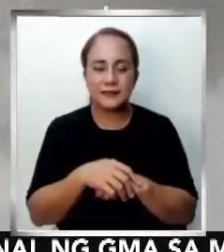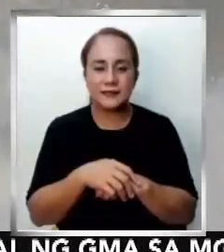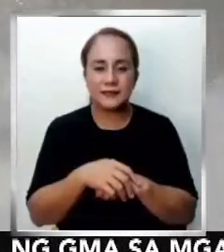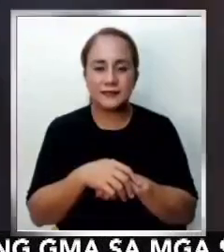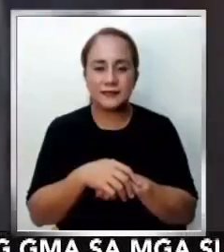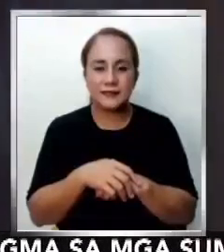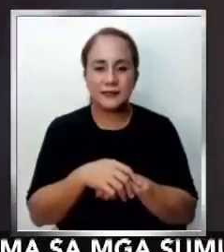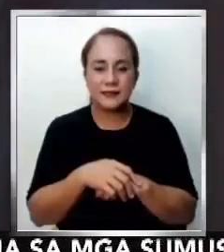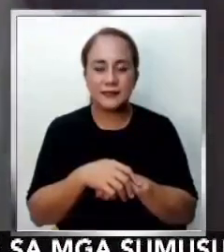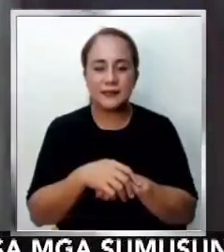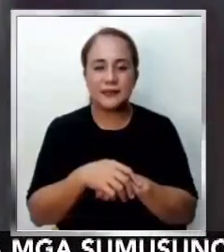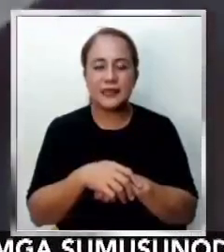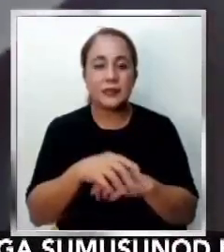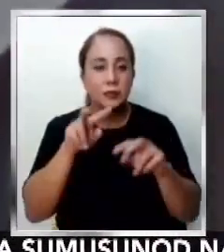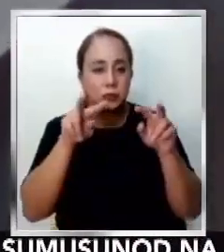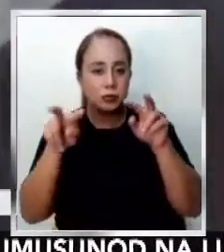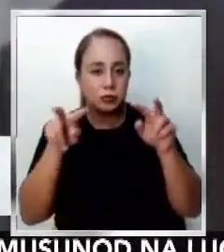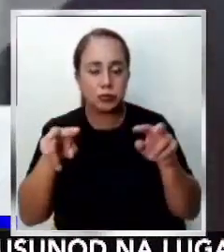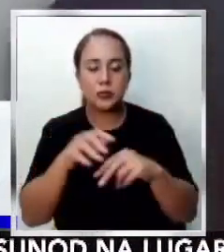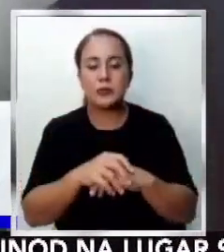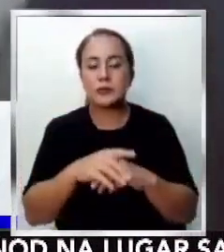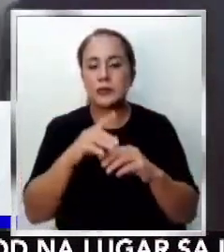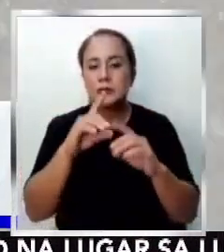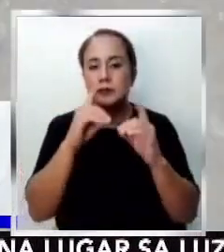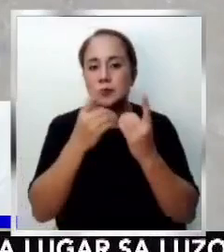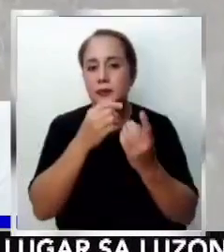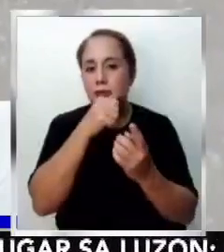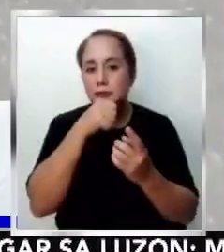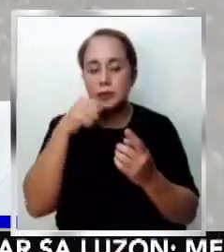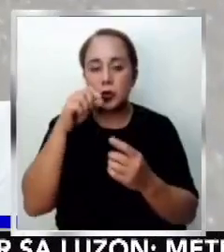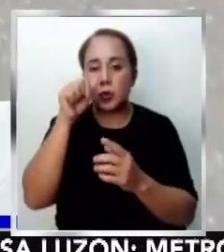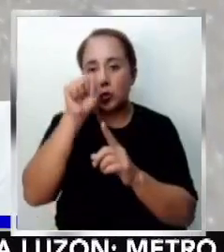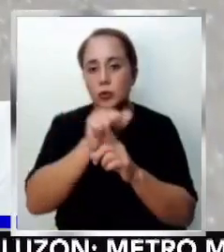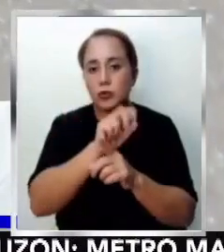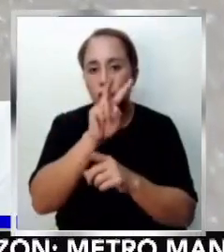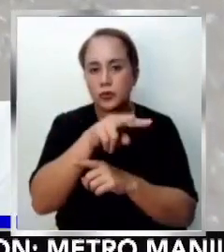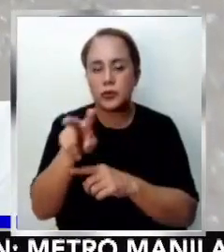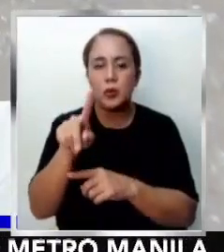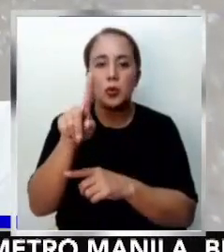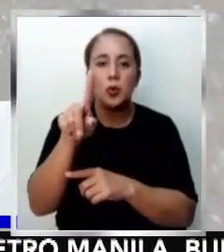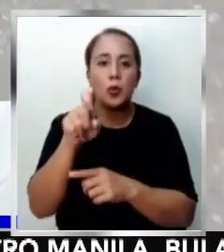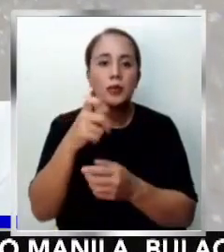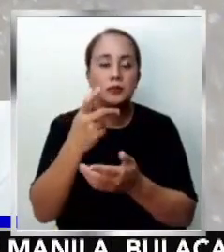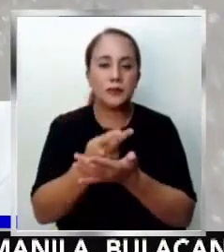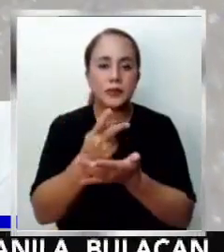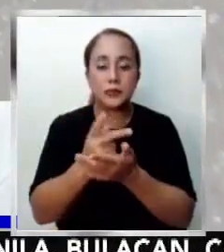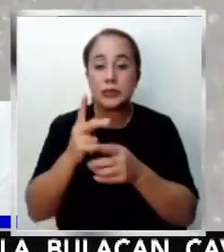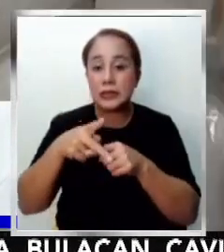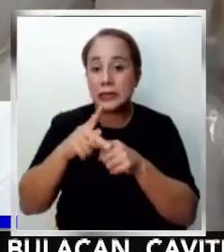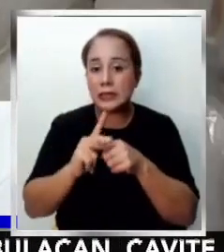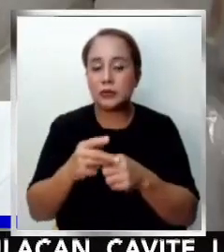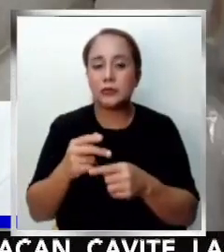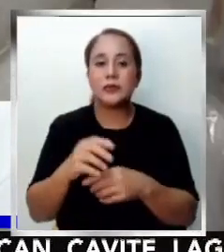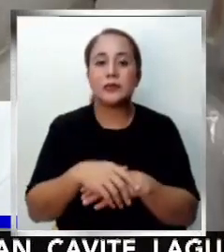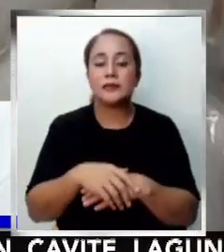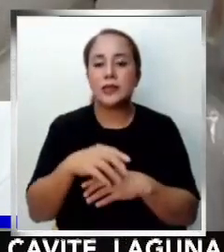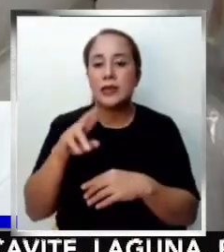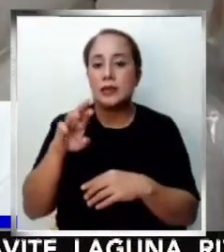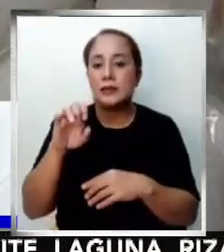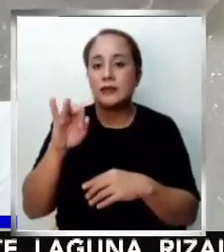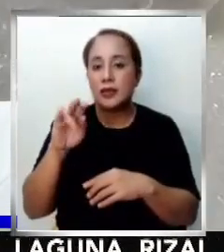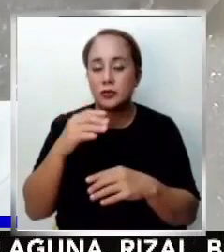Base sa monitoring ng Department of Agriculture, as of August 22, nasa 100 pesos kada kilo pa ang presyo ng refined sugar. Sa ibang